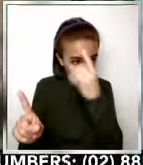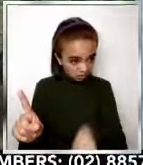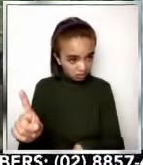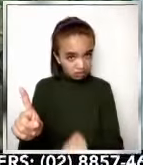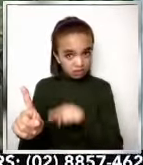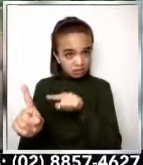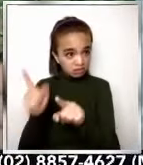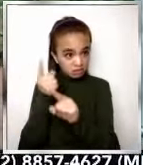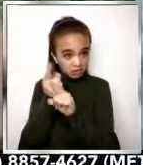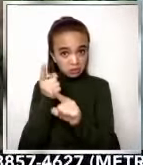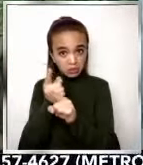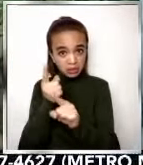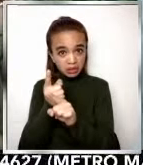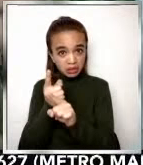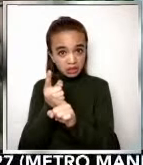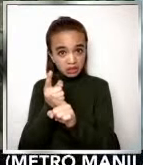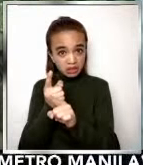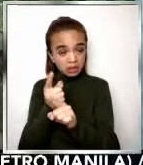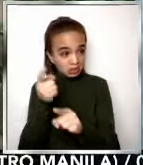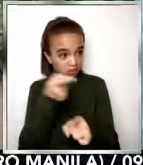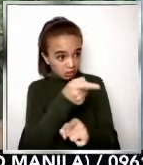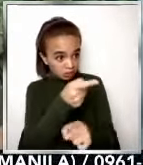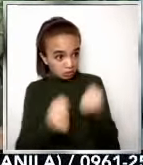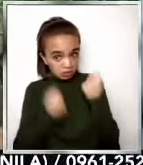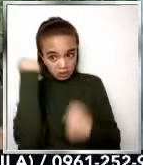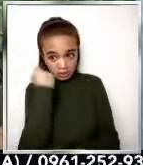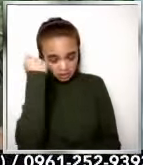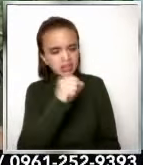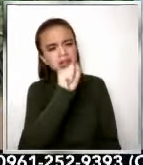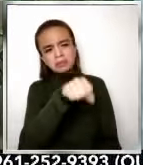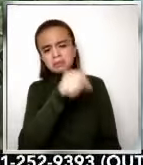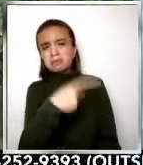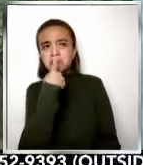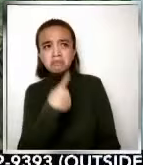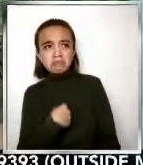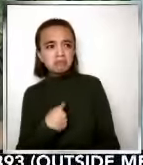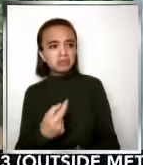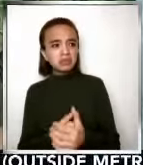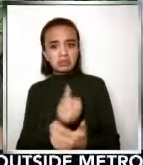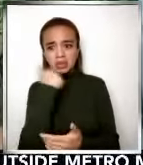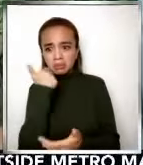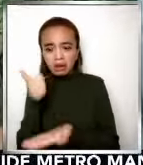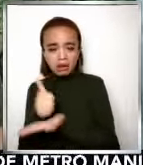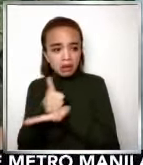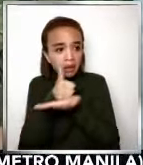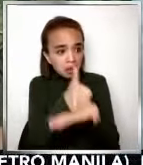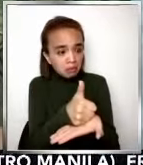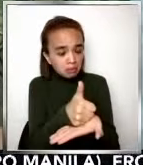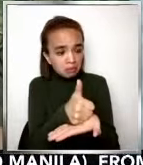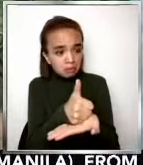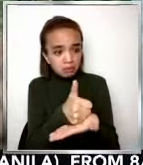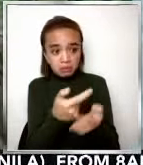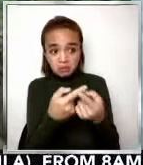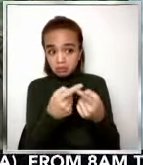Andun na tayo, nagmamadali kayo, andun na tayo, sasabihin nyo, nag-awat yung iba. But we will rely on the